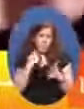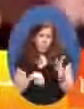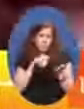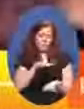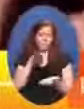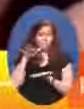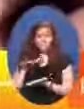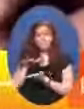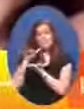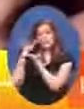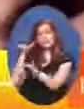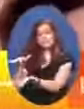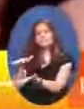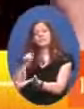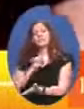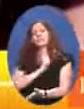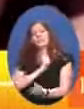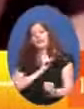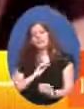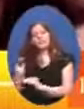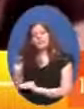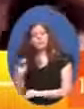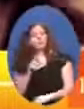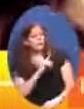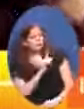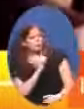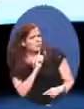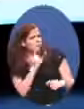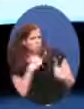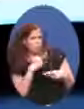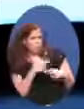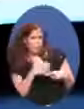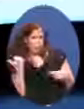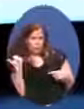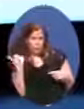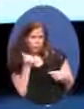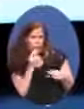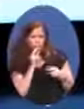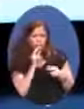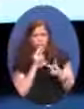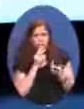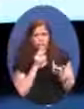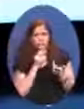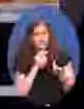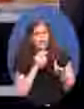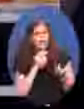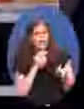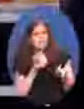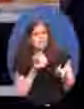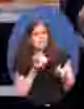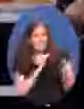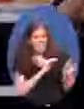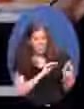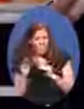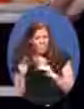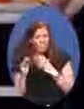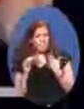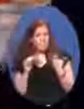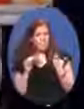הציוד הזה בעצם צהל מעביר דרך העולם. אז נניח בשנים האחרונות, תכף נדבר על הימים האחרונים, בשנים האחרונות העברתם